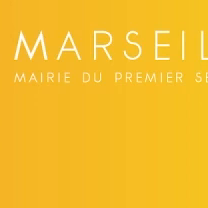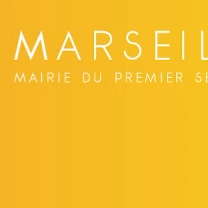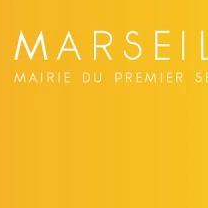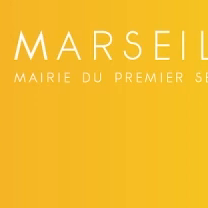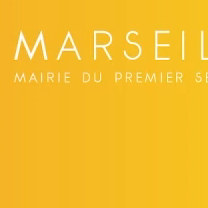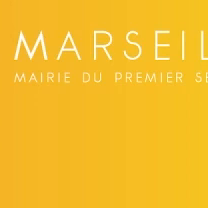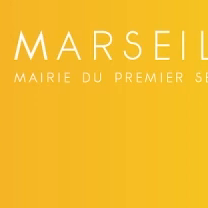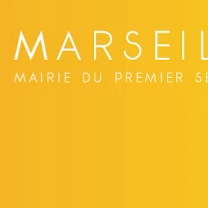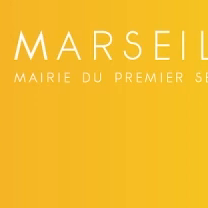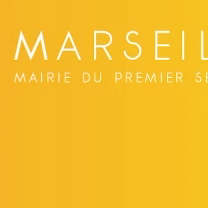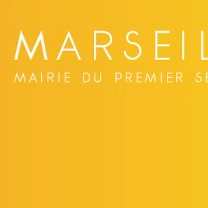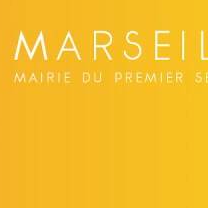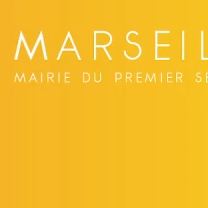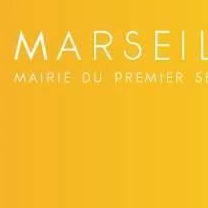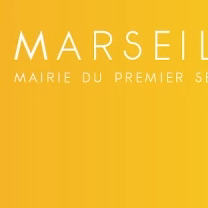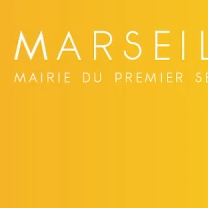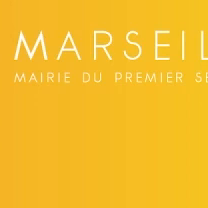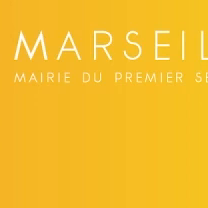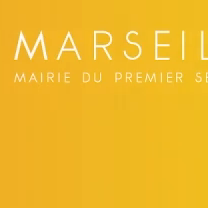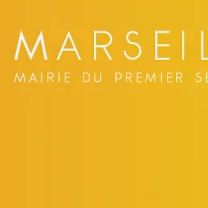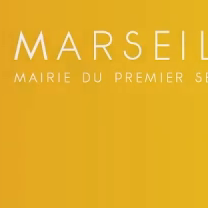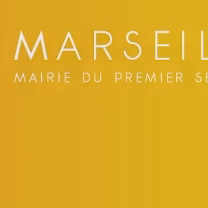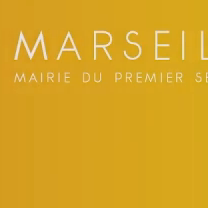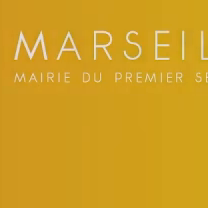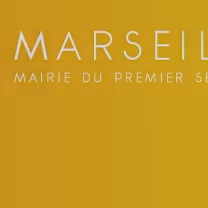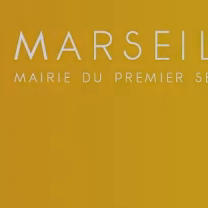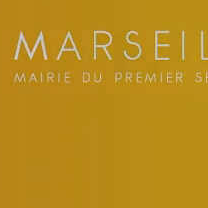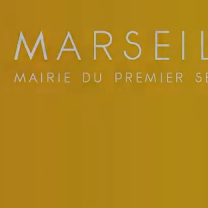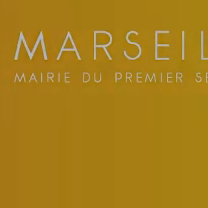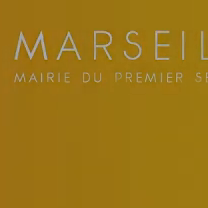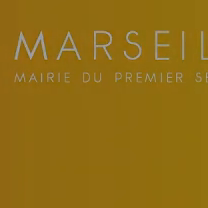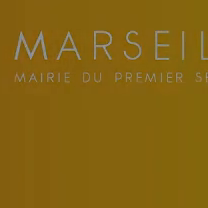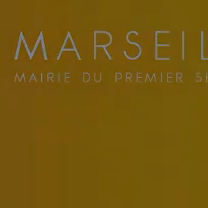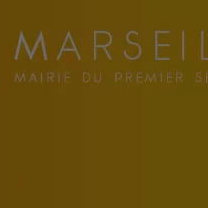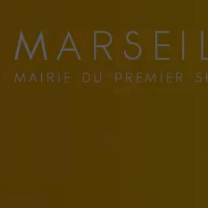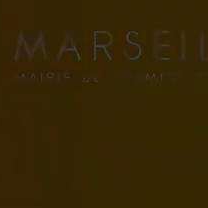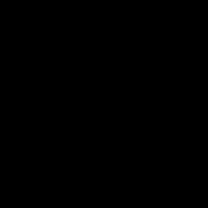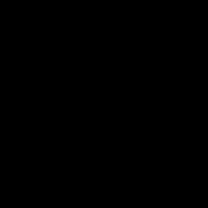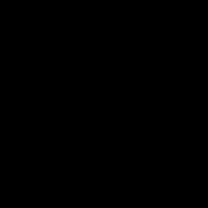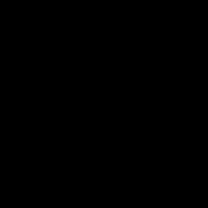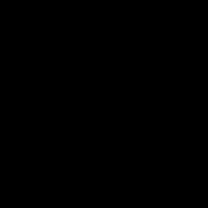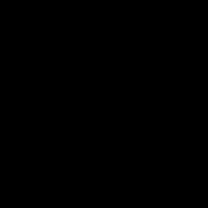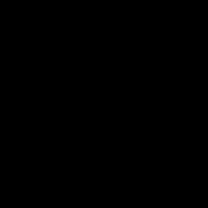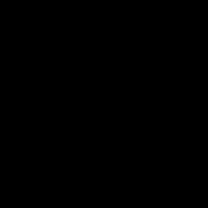Est-ce qu'on est prêt en régie? Ouais. On va bientôt commencer, je pense.